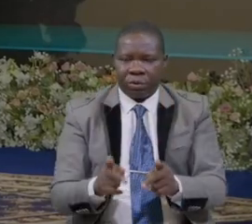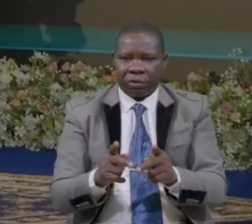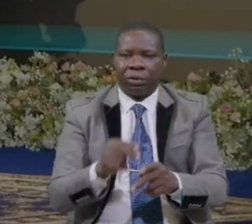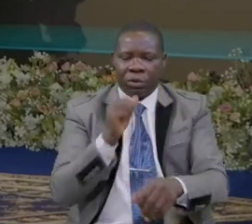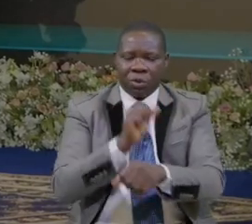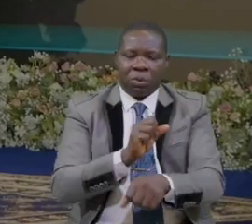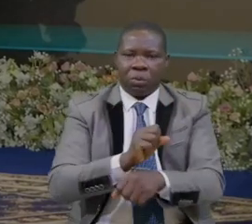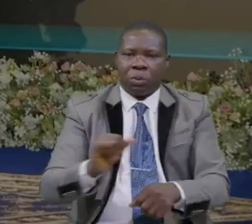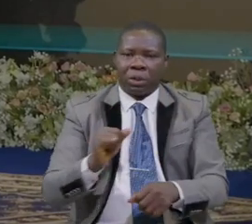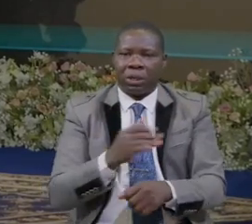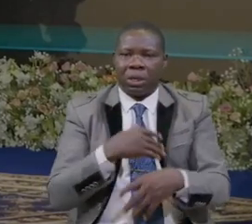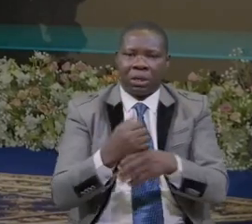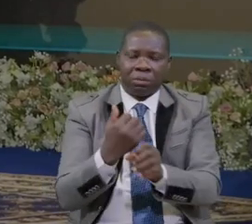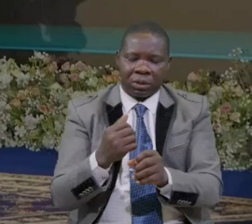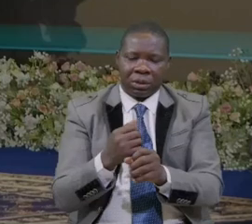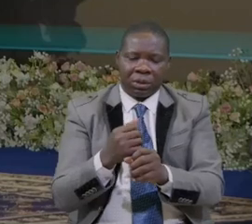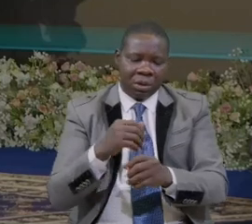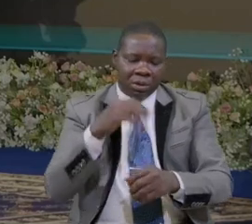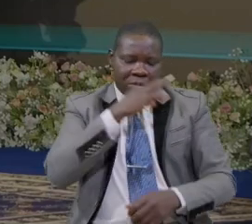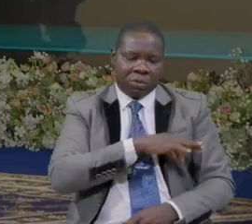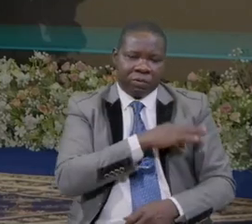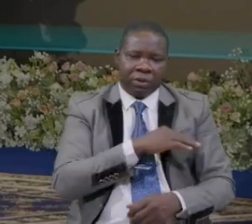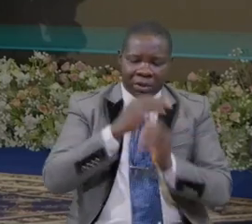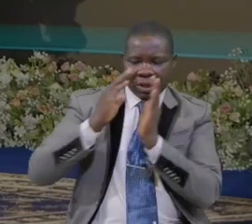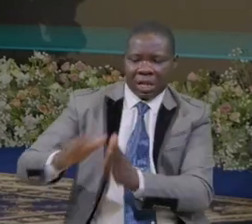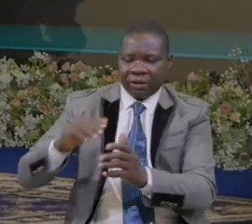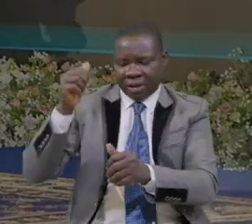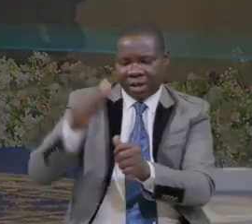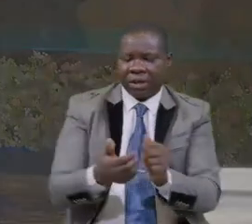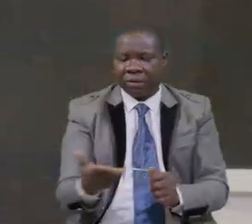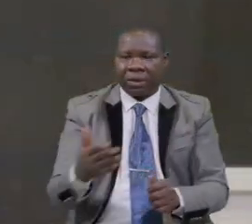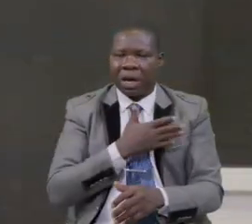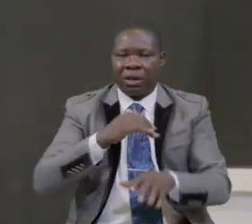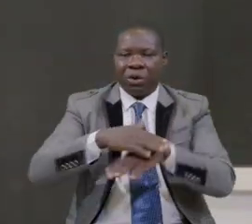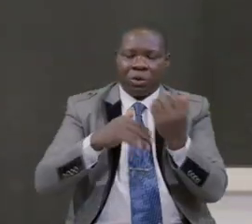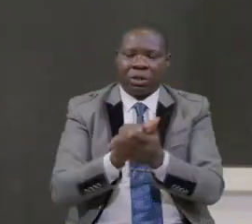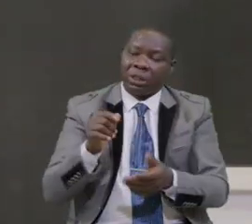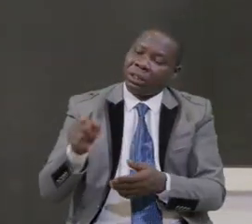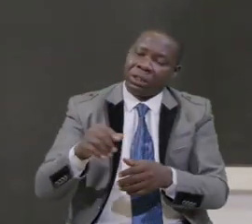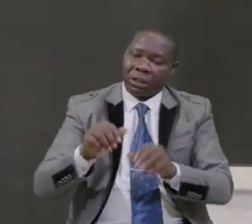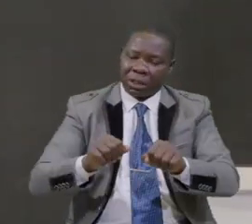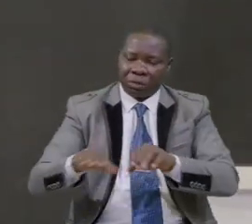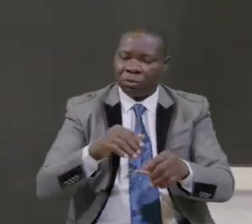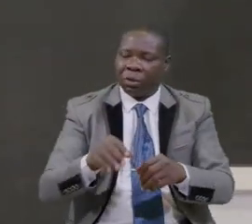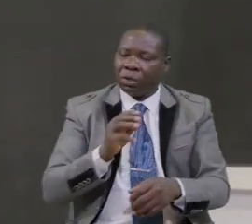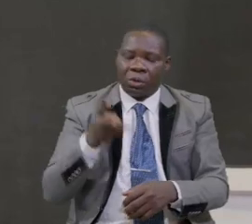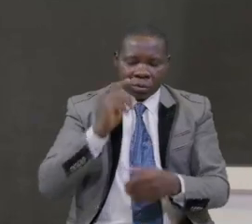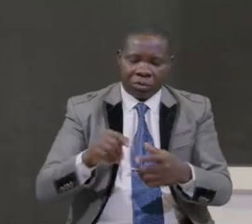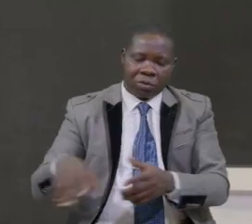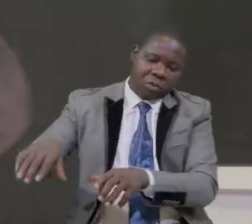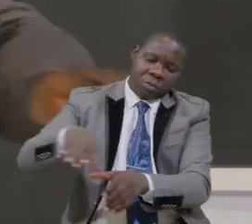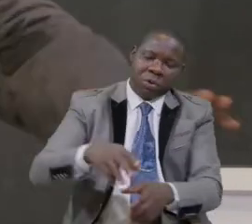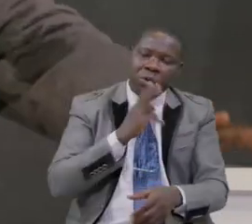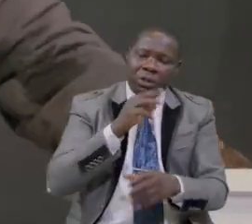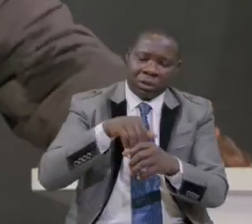travaillait, il a tout laissé. Et tout ce qu'il faisait, c'est de verser l'eau sur les mains d'Élie.